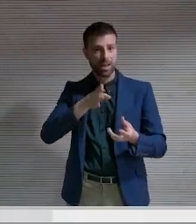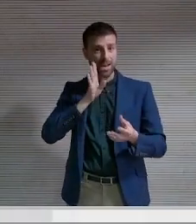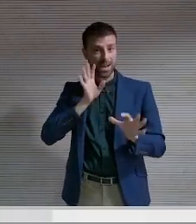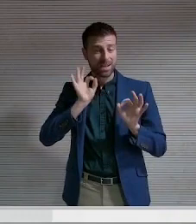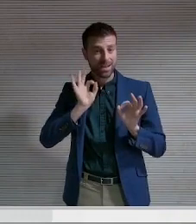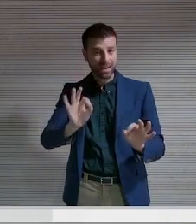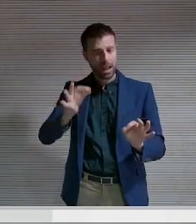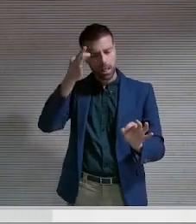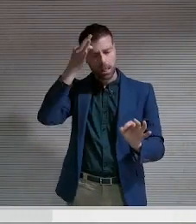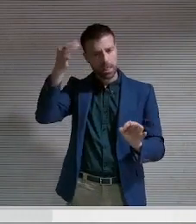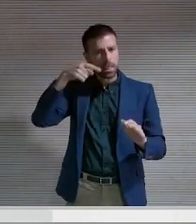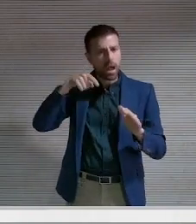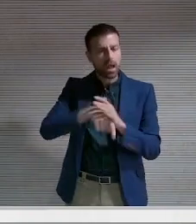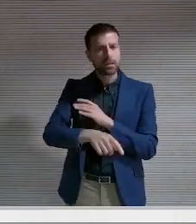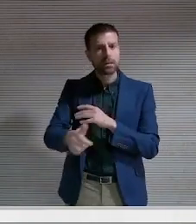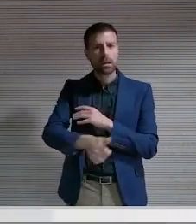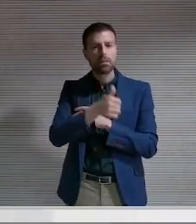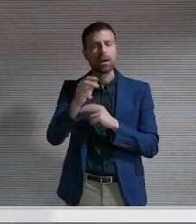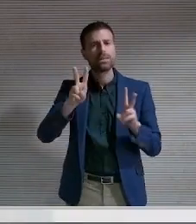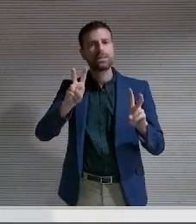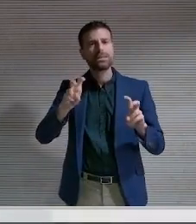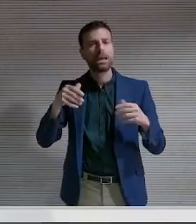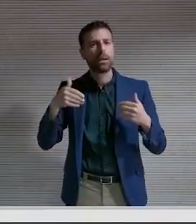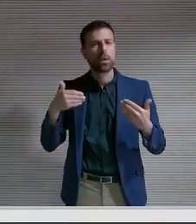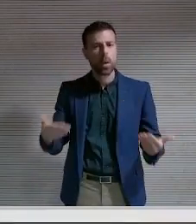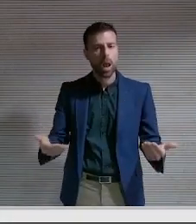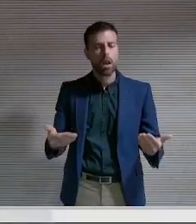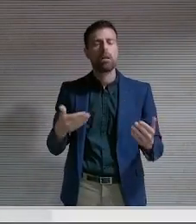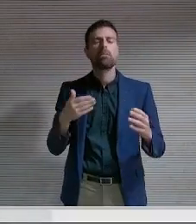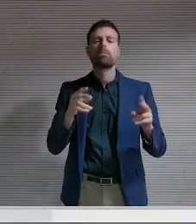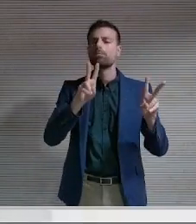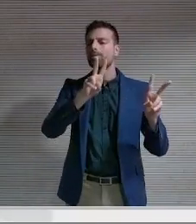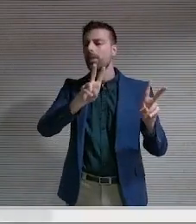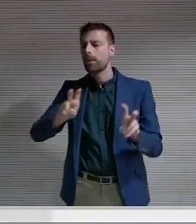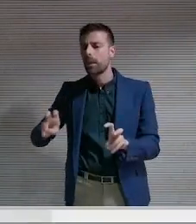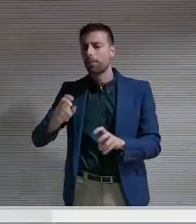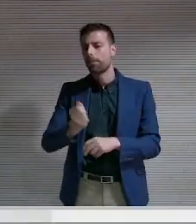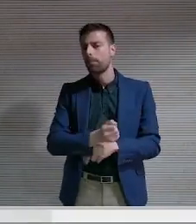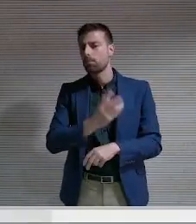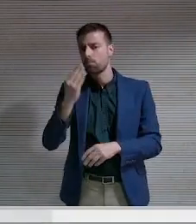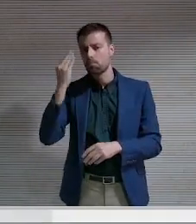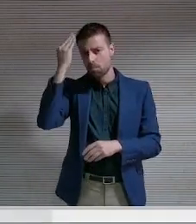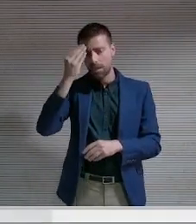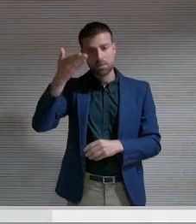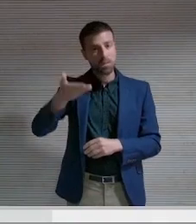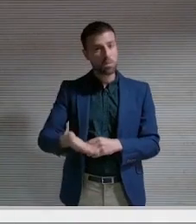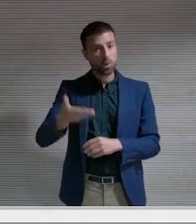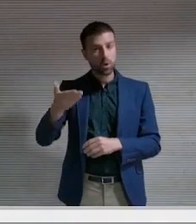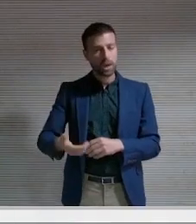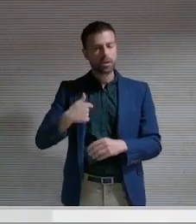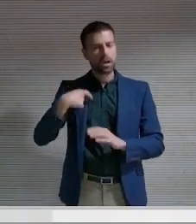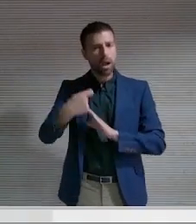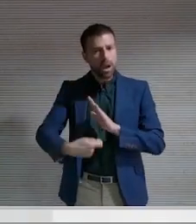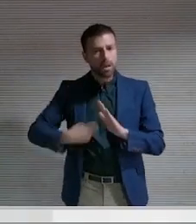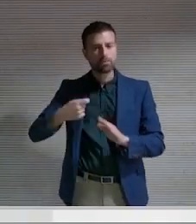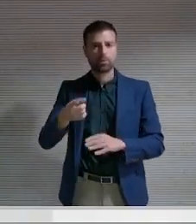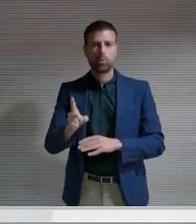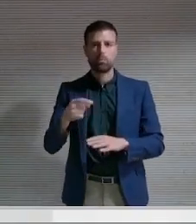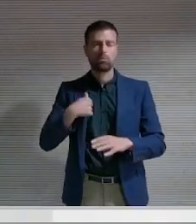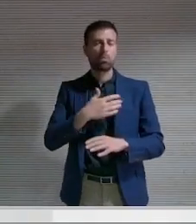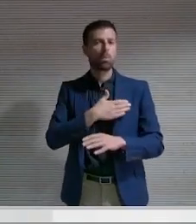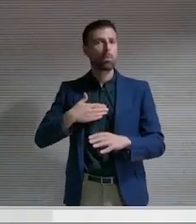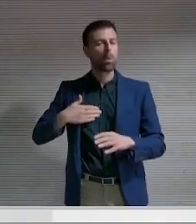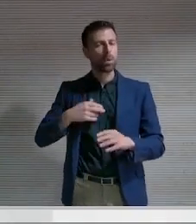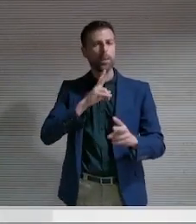el detall són algunes consideracions que em semblen particularment rellevants. No m'hi estendré, però només vull